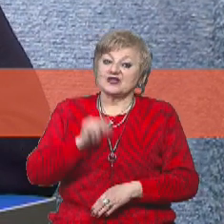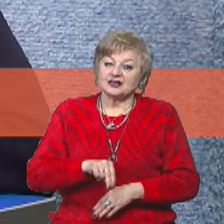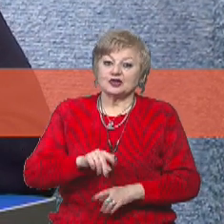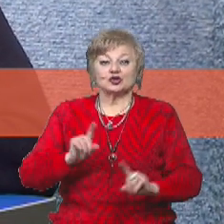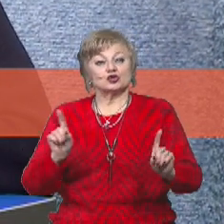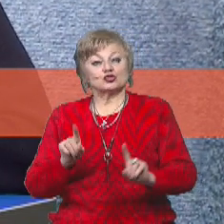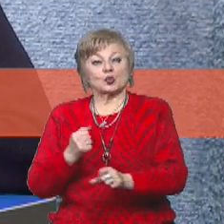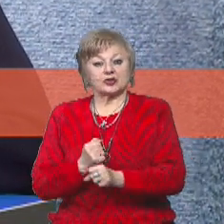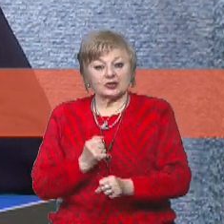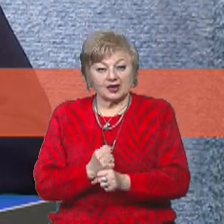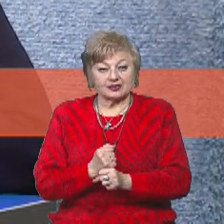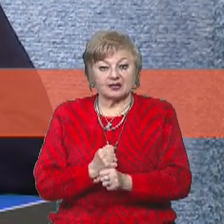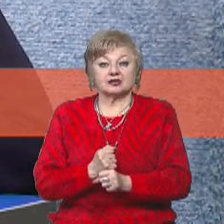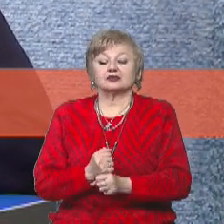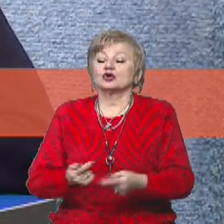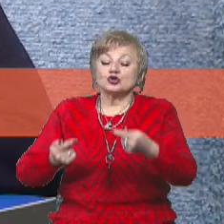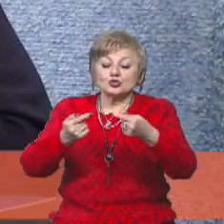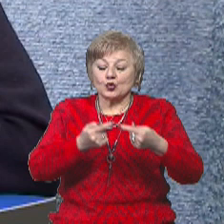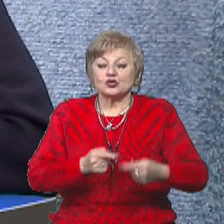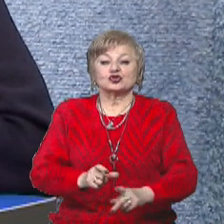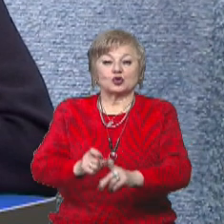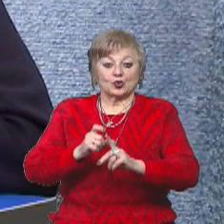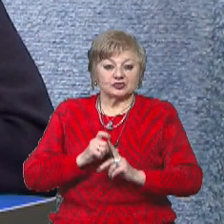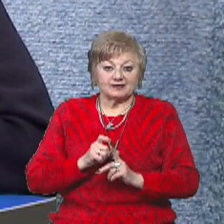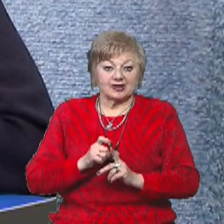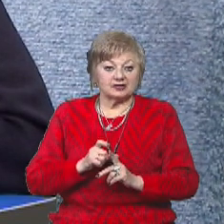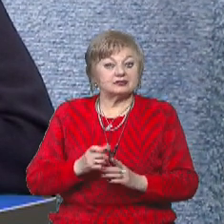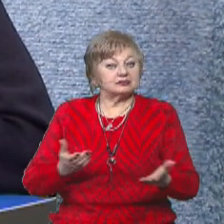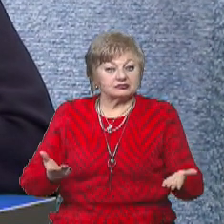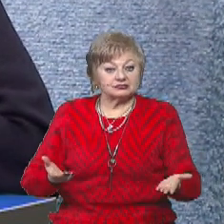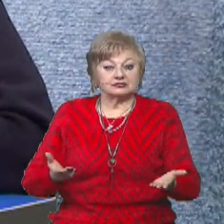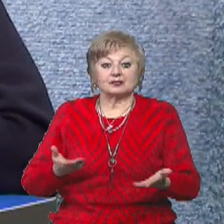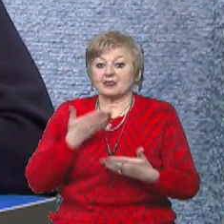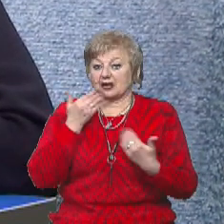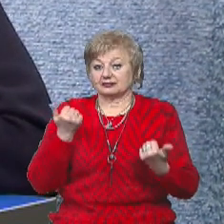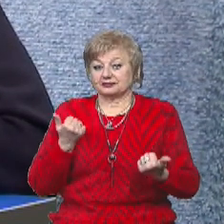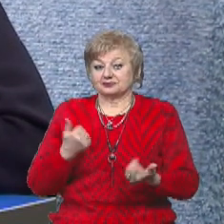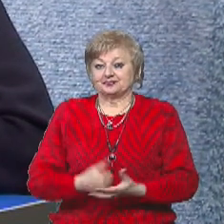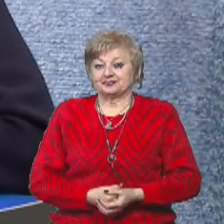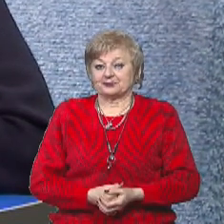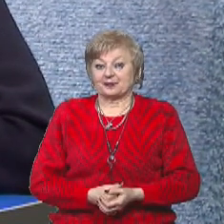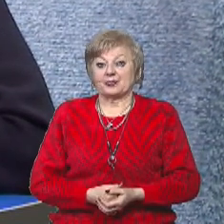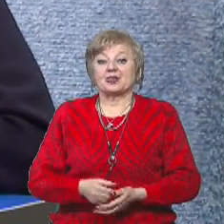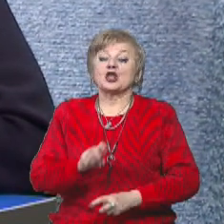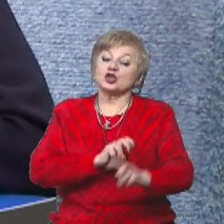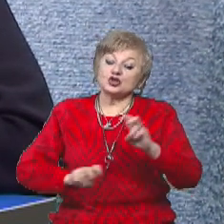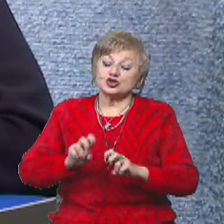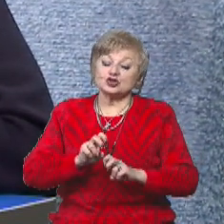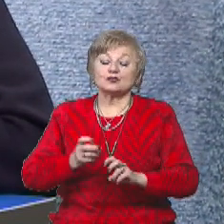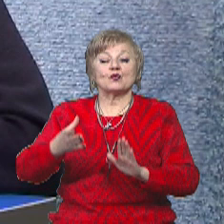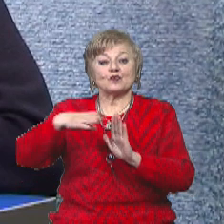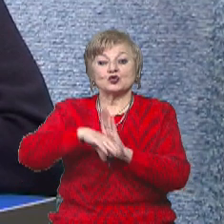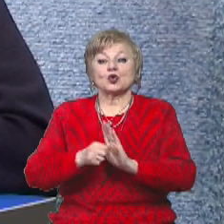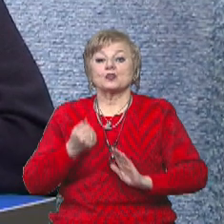що робити – відповіді чіткої, ясної, а головне переконливої – нема. Її шукаємо в тому числі